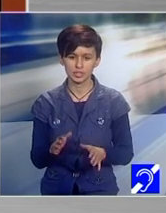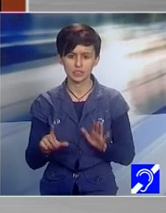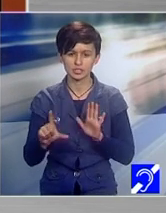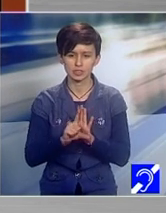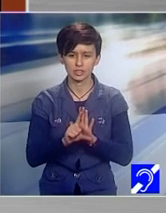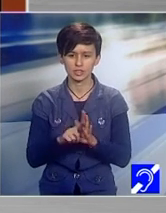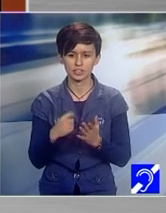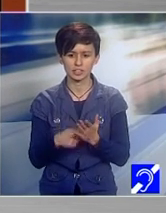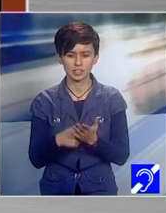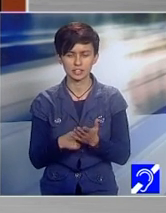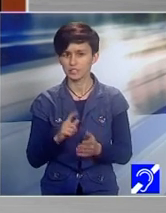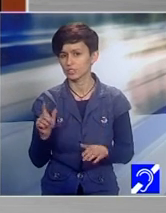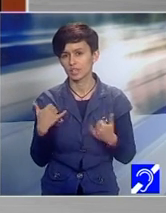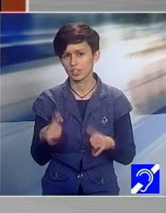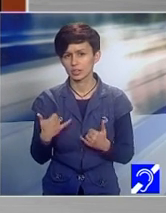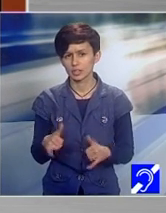salarizării. Ceea ce nu s-a întâmplat.